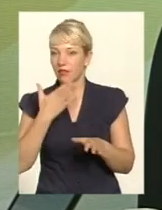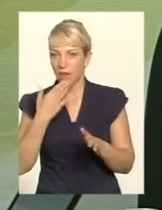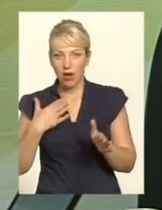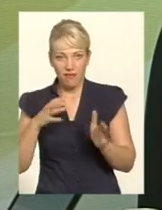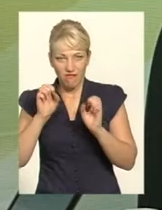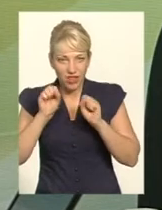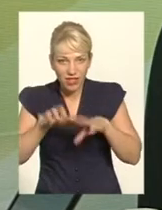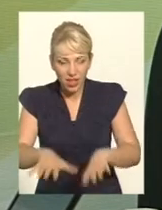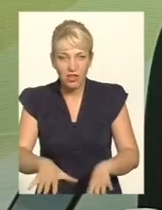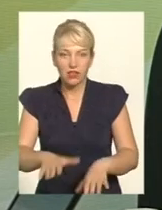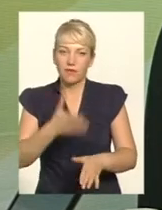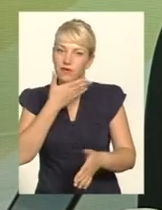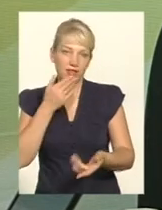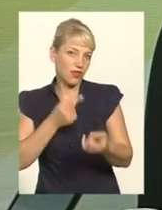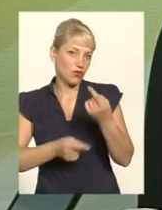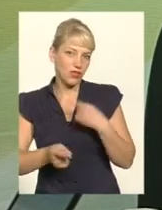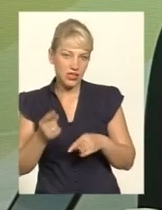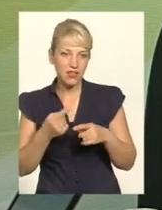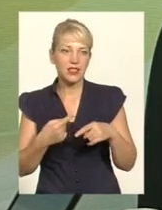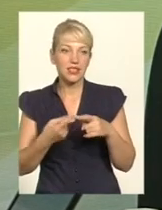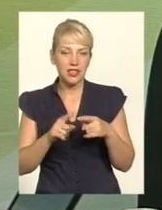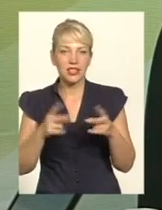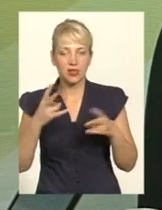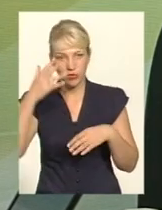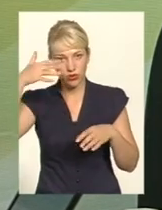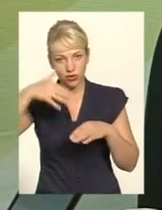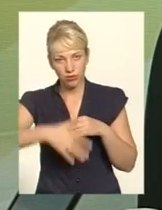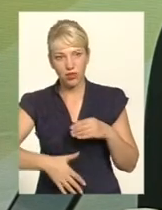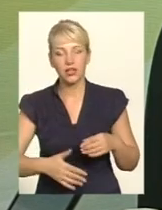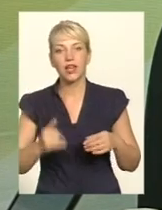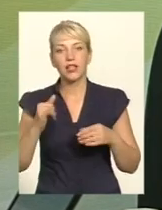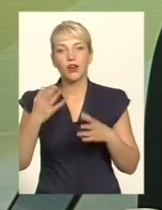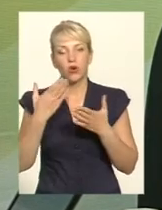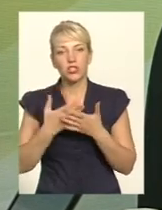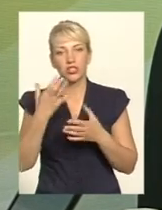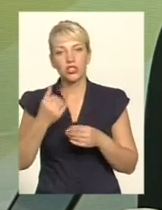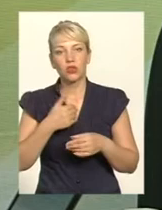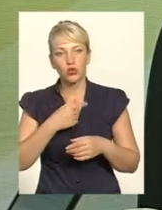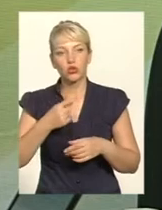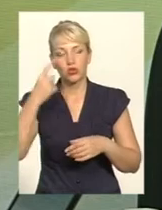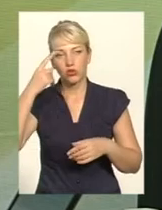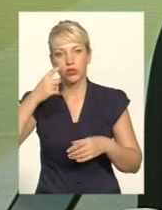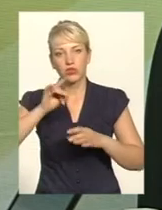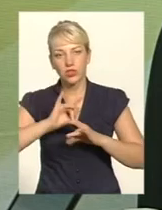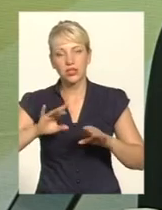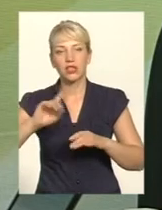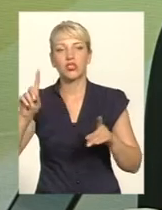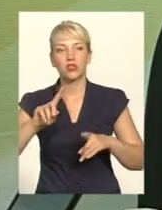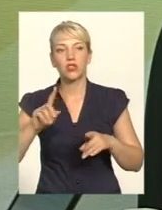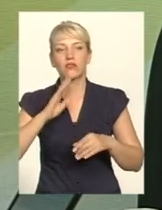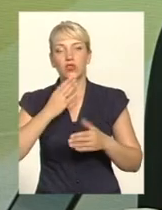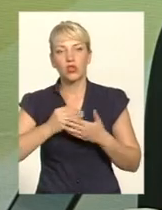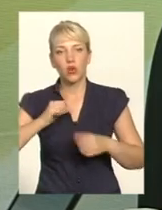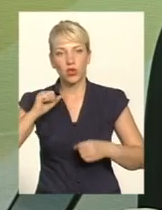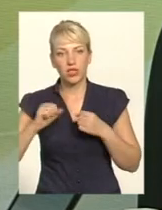немає возврата. Це потрібно собі затямити. І ось я ще раз хочу наголосити навздогін колезі відносно